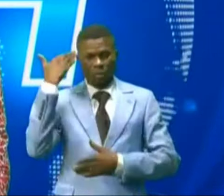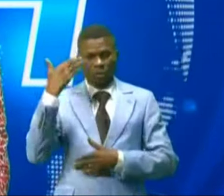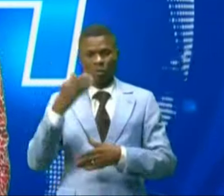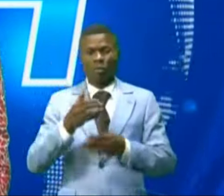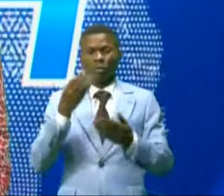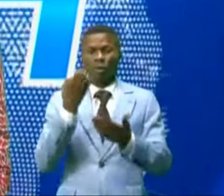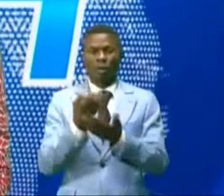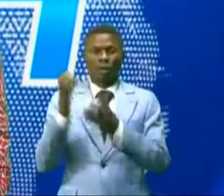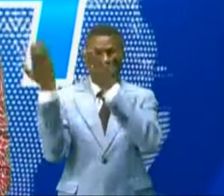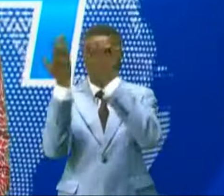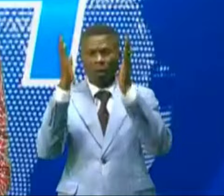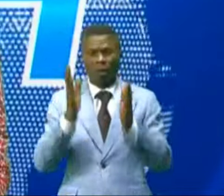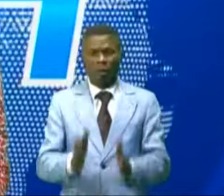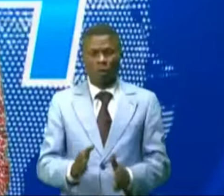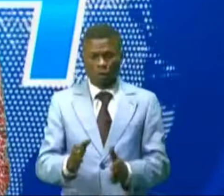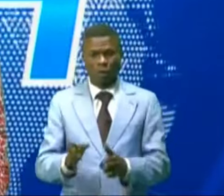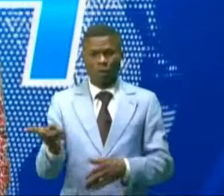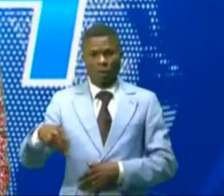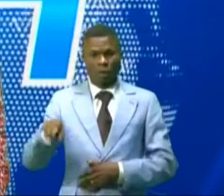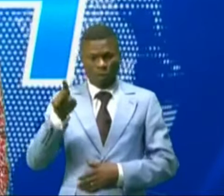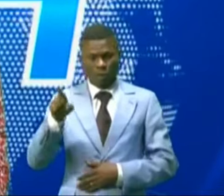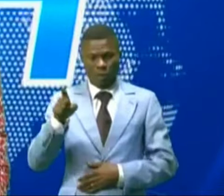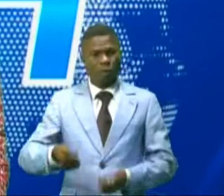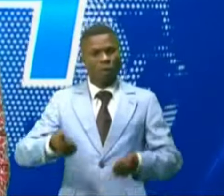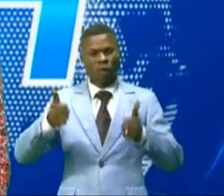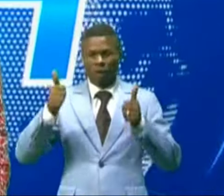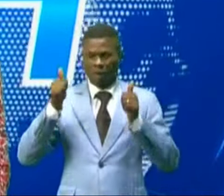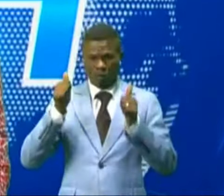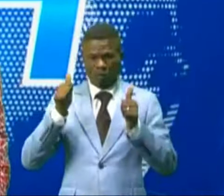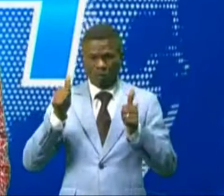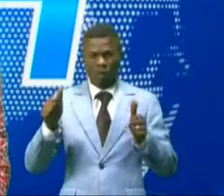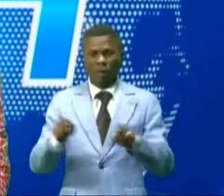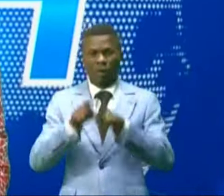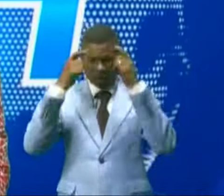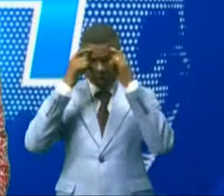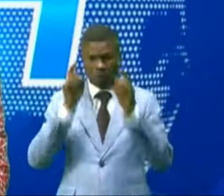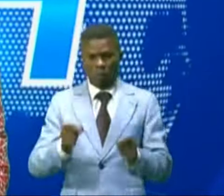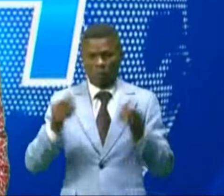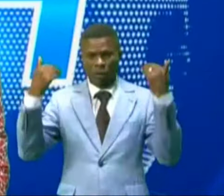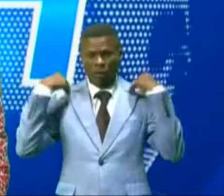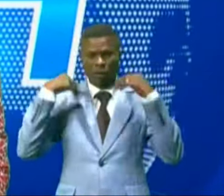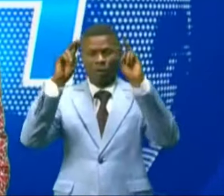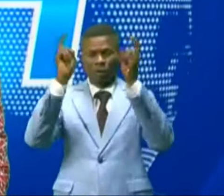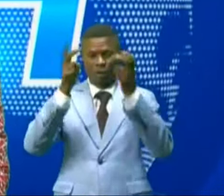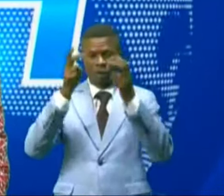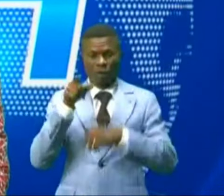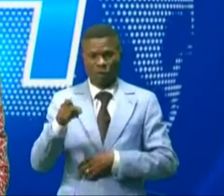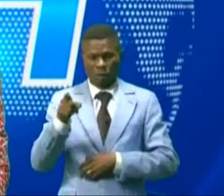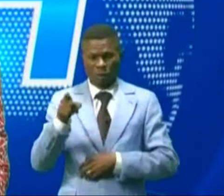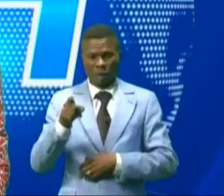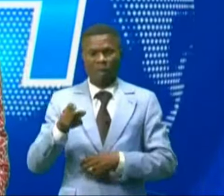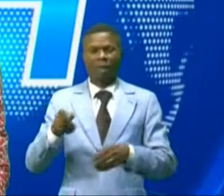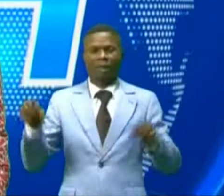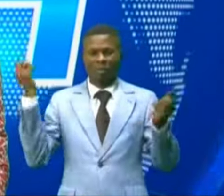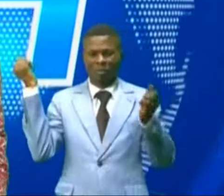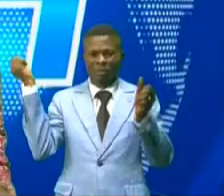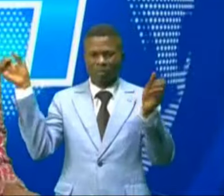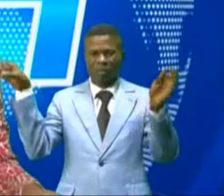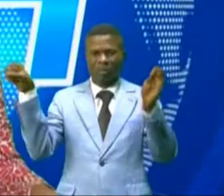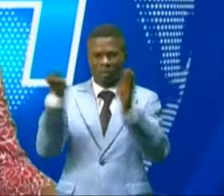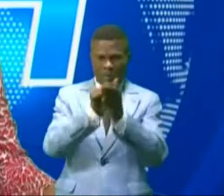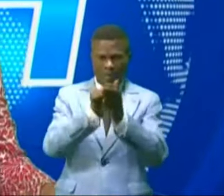opérateurs économiques de cette province protestent contre la mesure du maire de la ville qui a scellé les